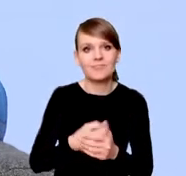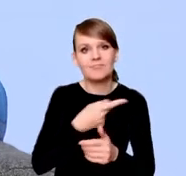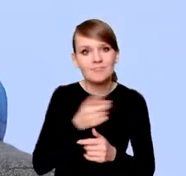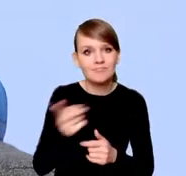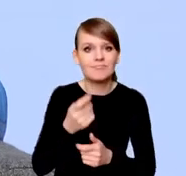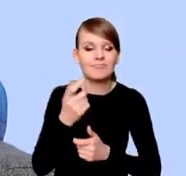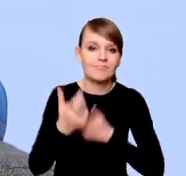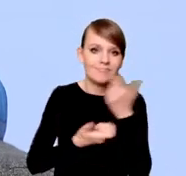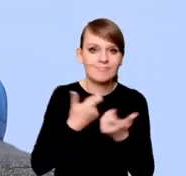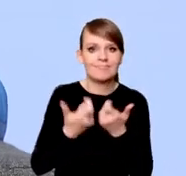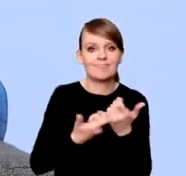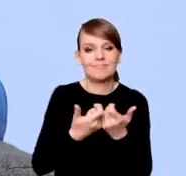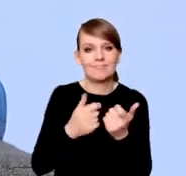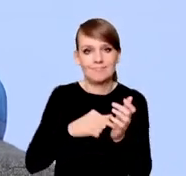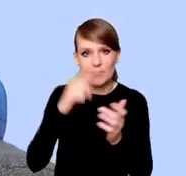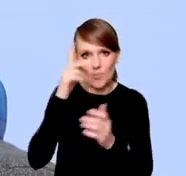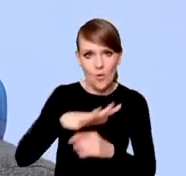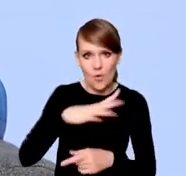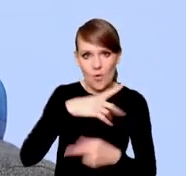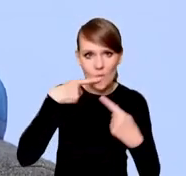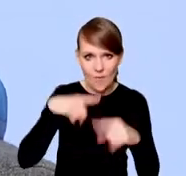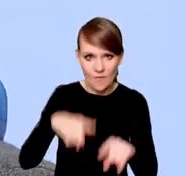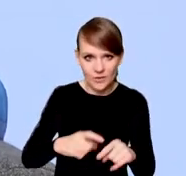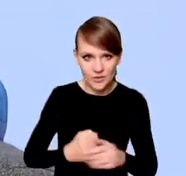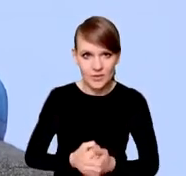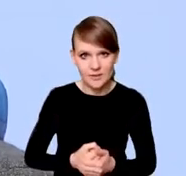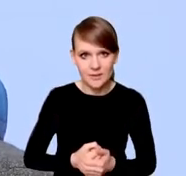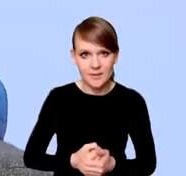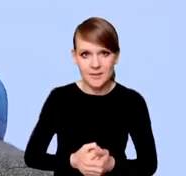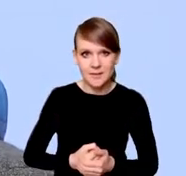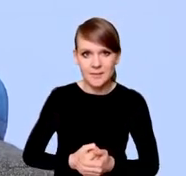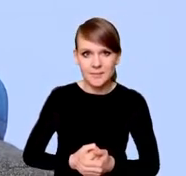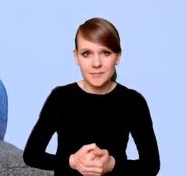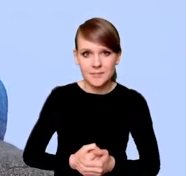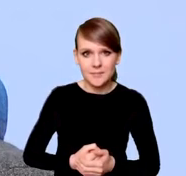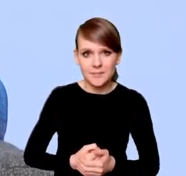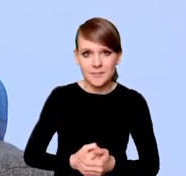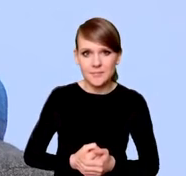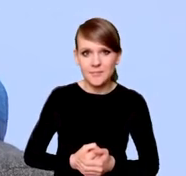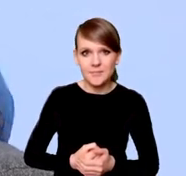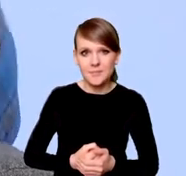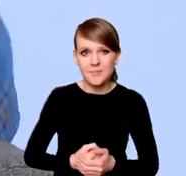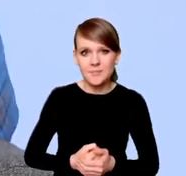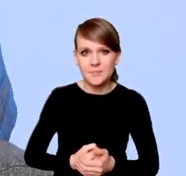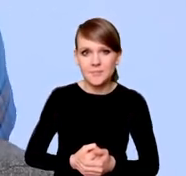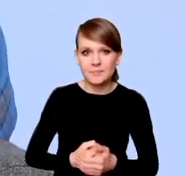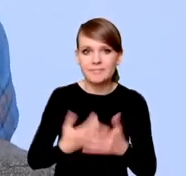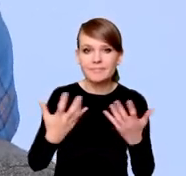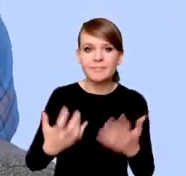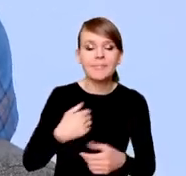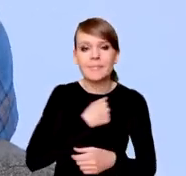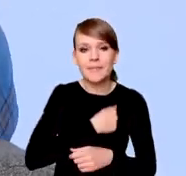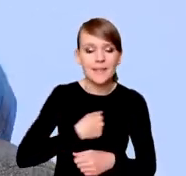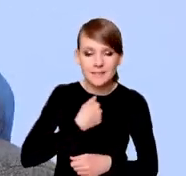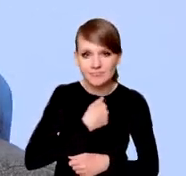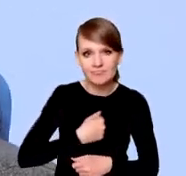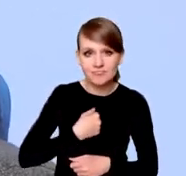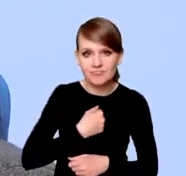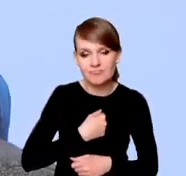społecznej odpowiedzialności tej koncepcji. Niestety na pierwszym miejscu dla mnie niestety